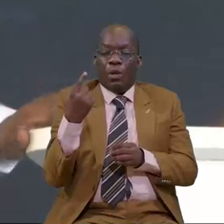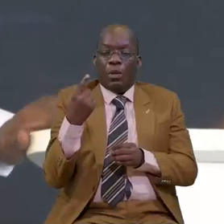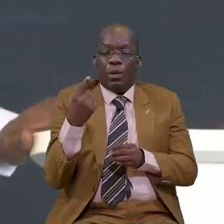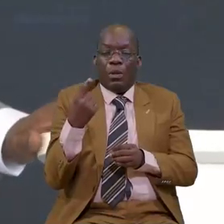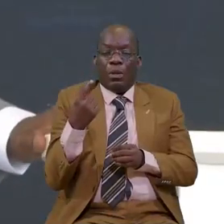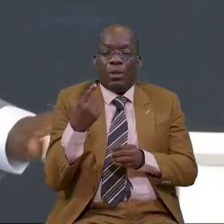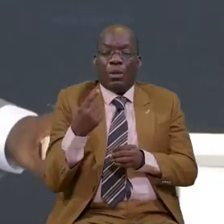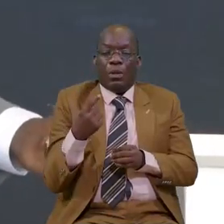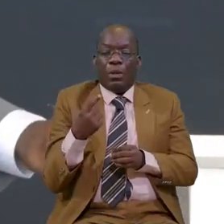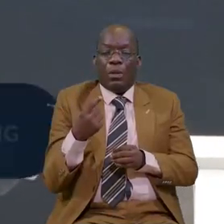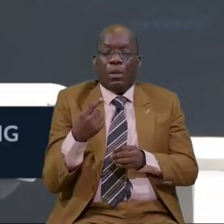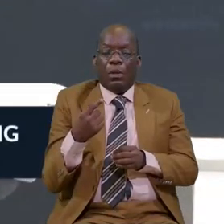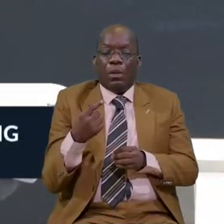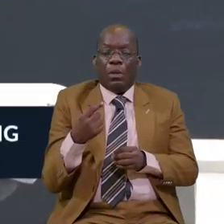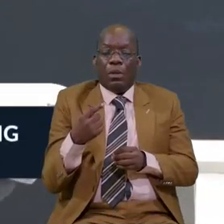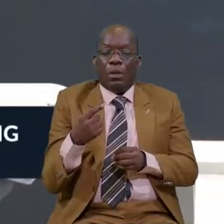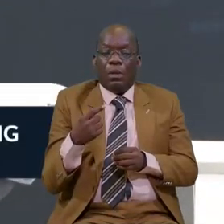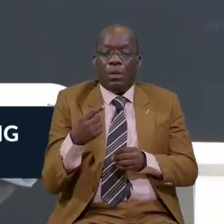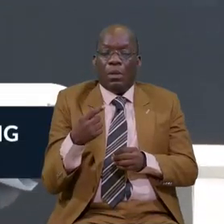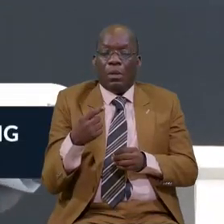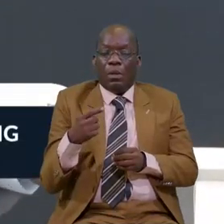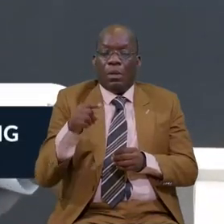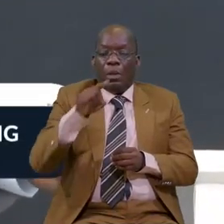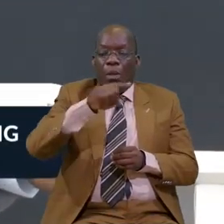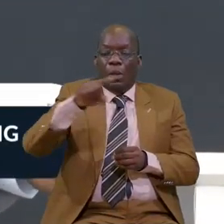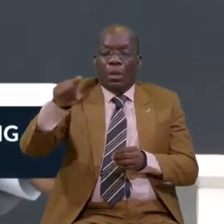Il y a trois éléments. Premièrement,